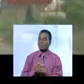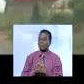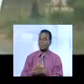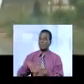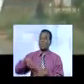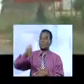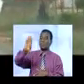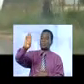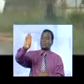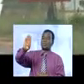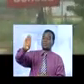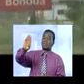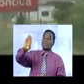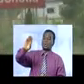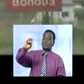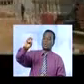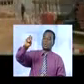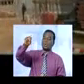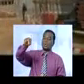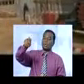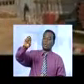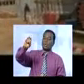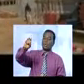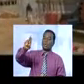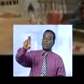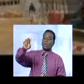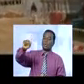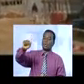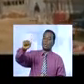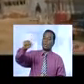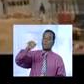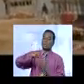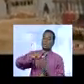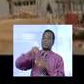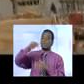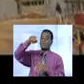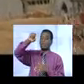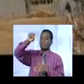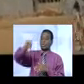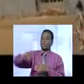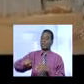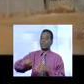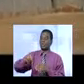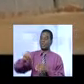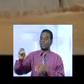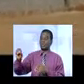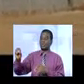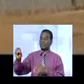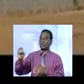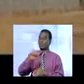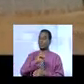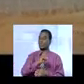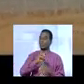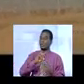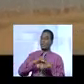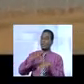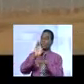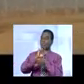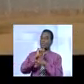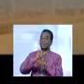Bonnois, au sud-ouest de la Côte d'Ivoire. C'est ici que verra le jour dans quelques